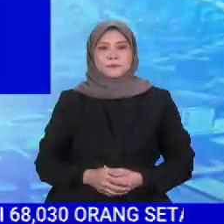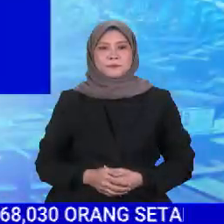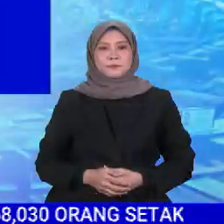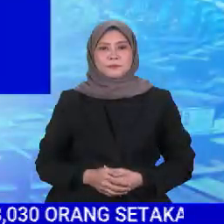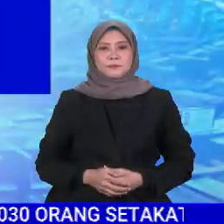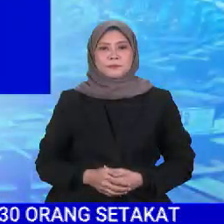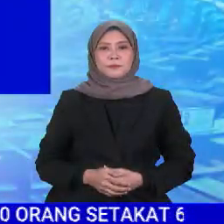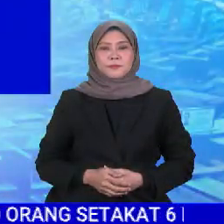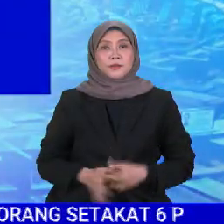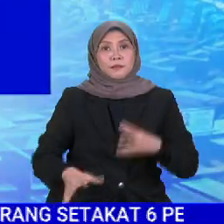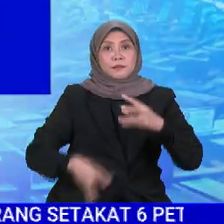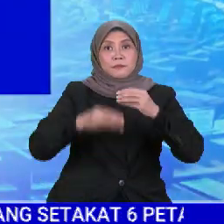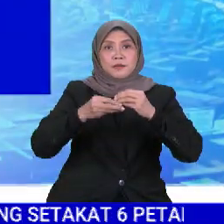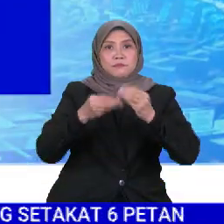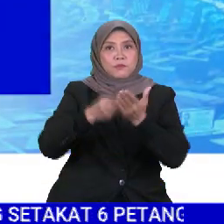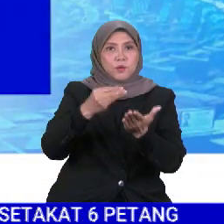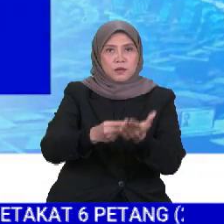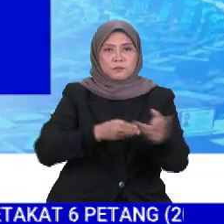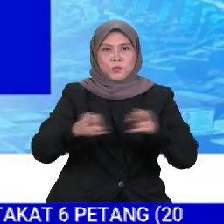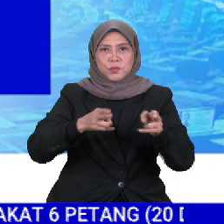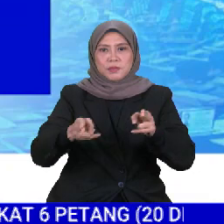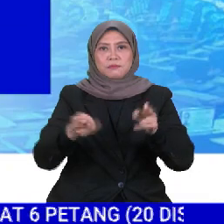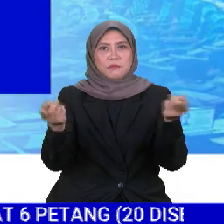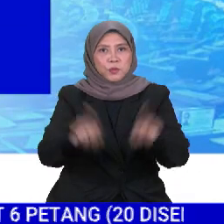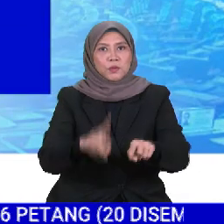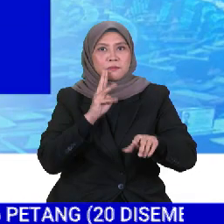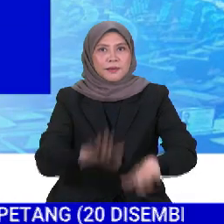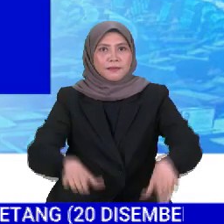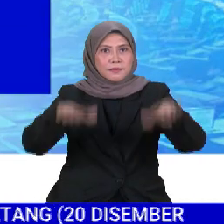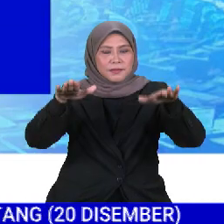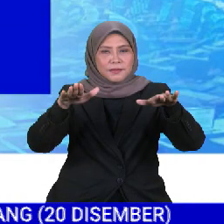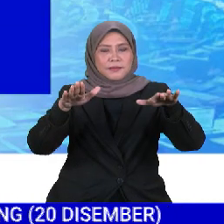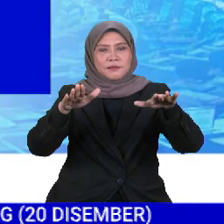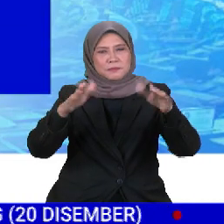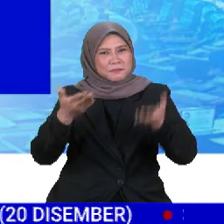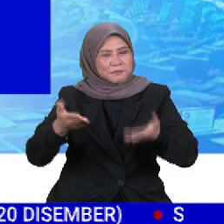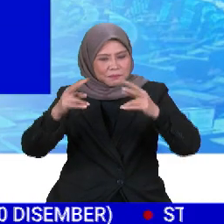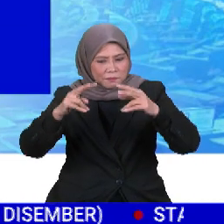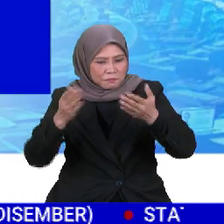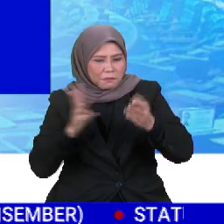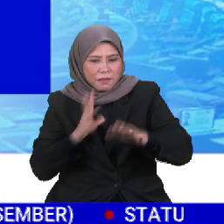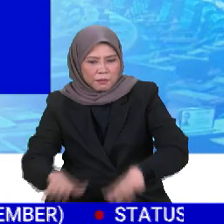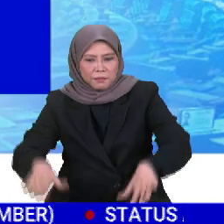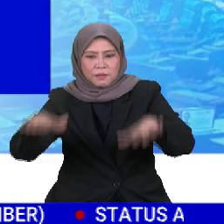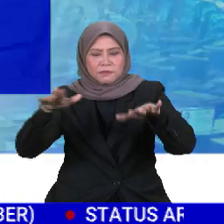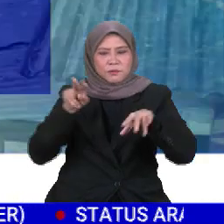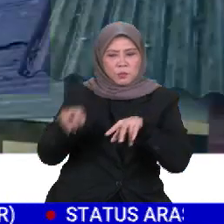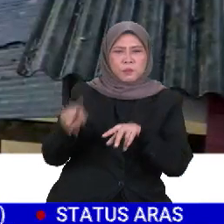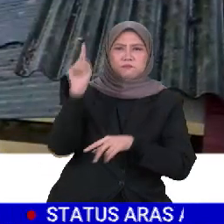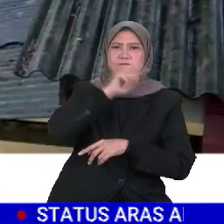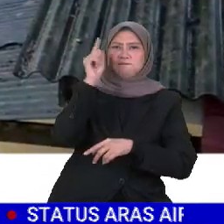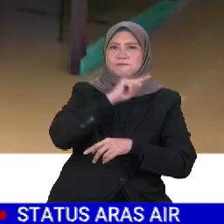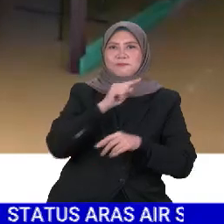Sementara itu, rancangan penambahan peruntukan dalam pengurusan bencana dan banjir diteliti berikutan keadaan banjir yang dialami dilihat lebih